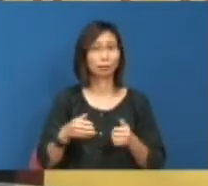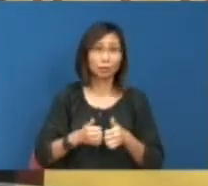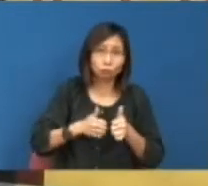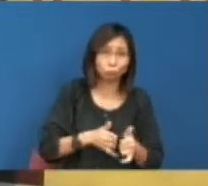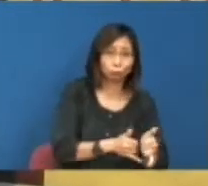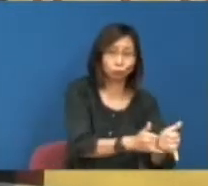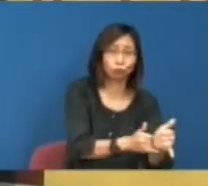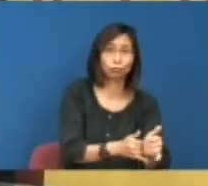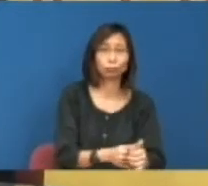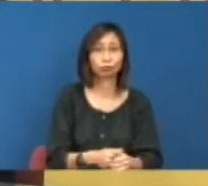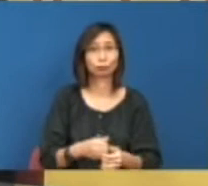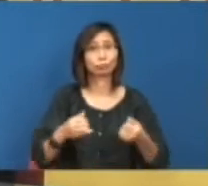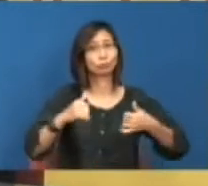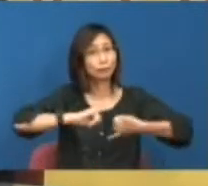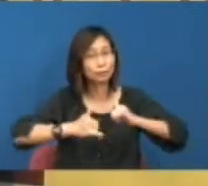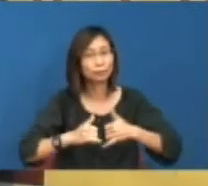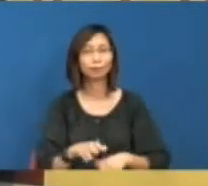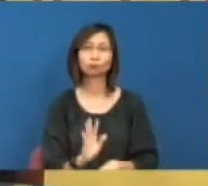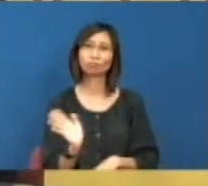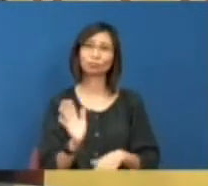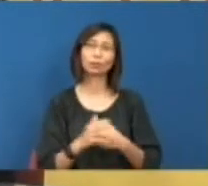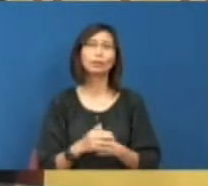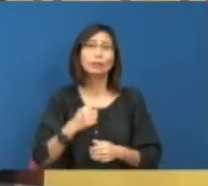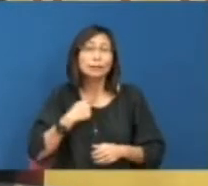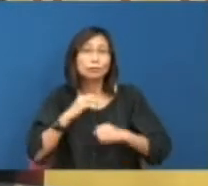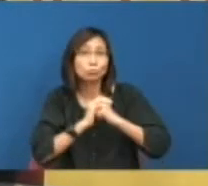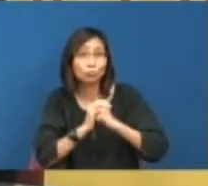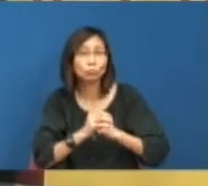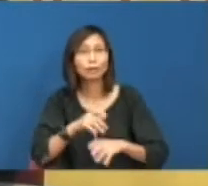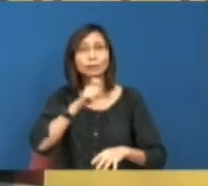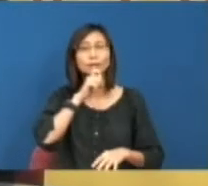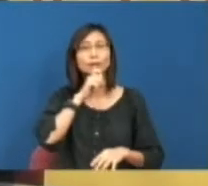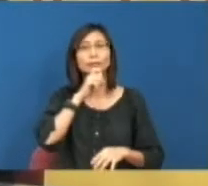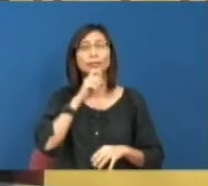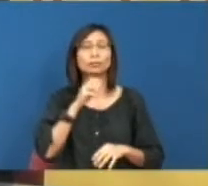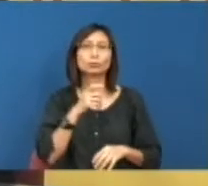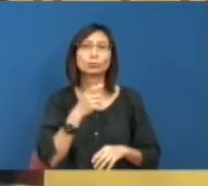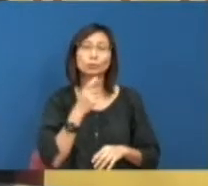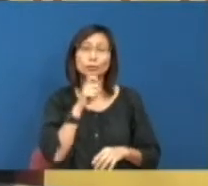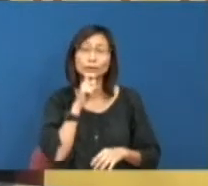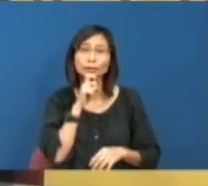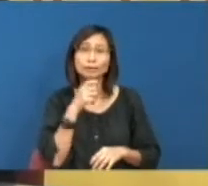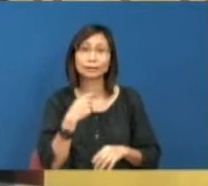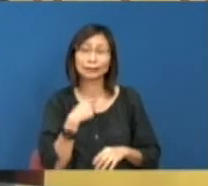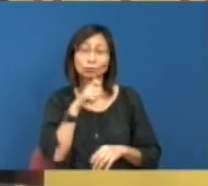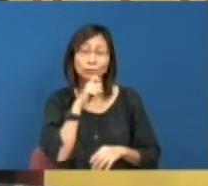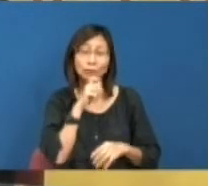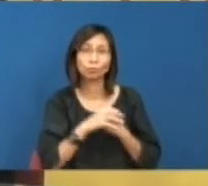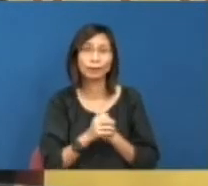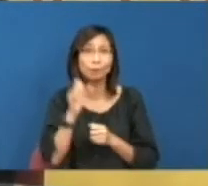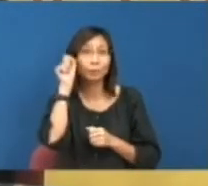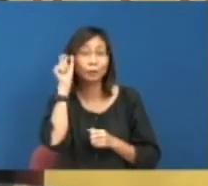事。因為如果你要做啲咁嘅嘢嘅時候，你有特殊嘅部門，你係要解釋點解有咁嘅策